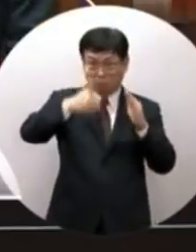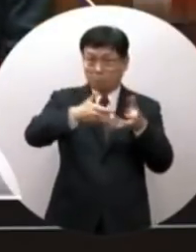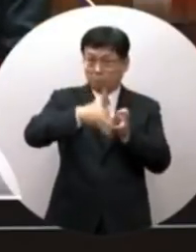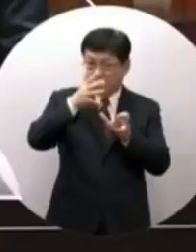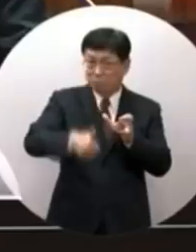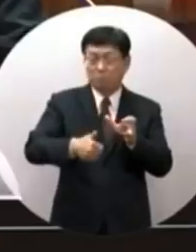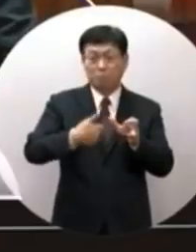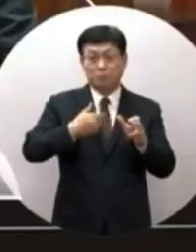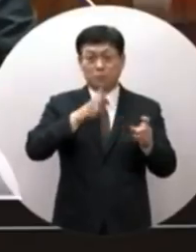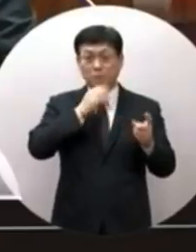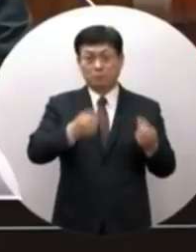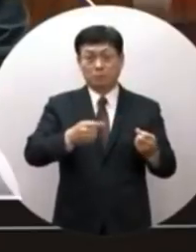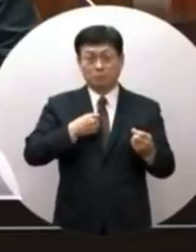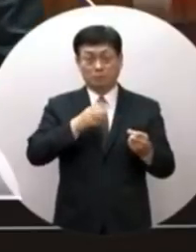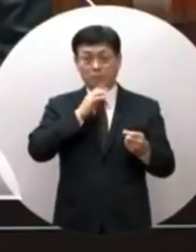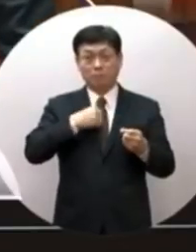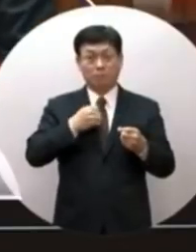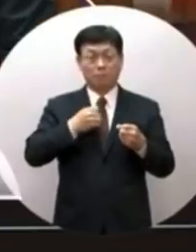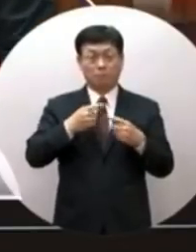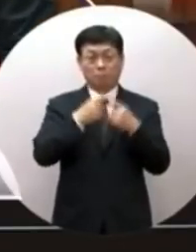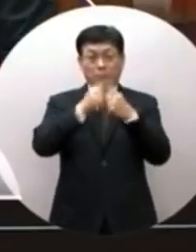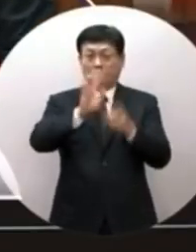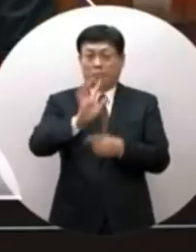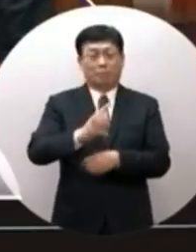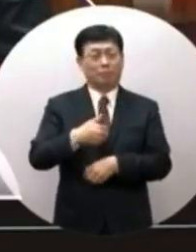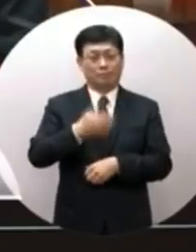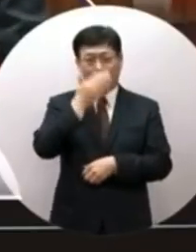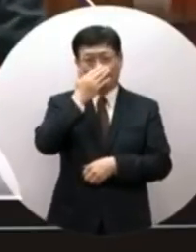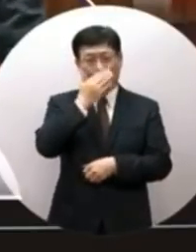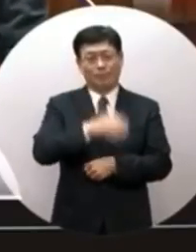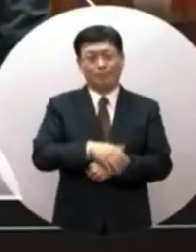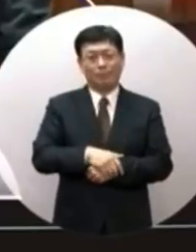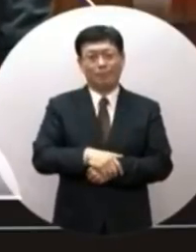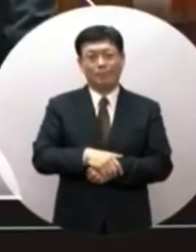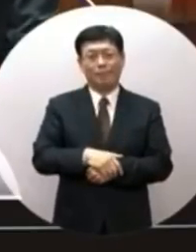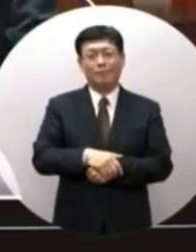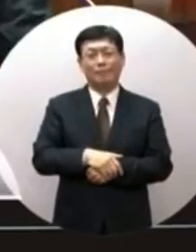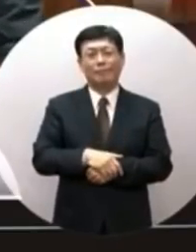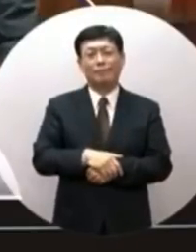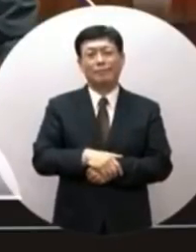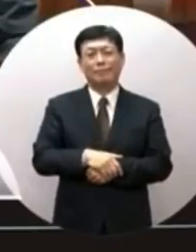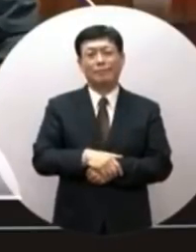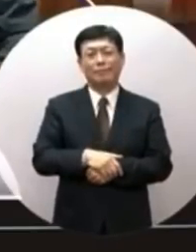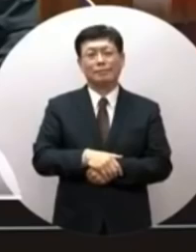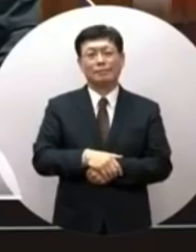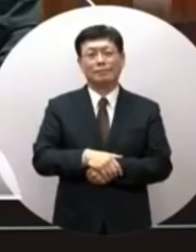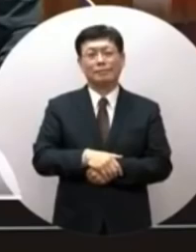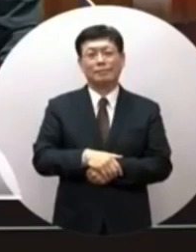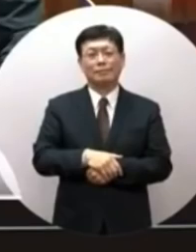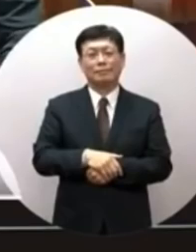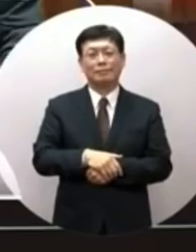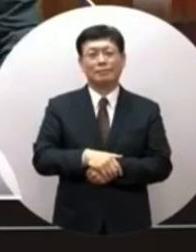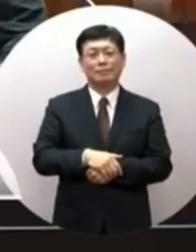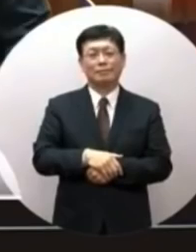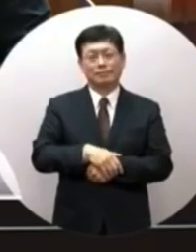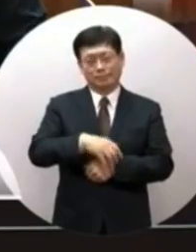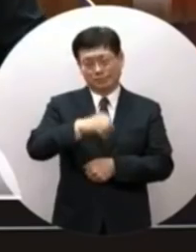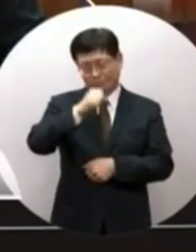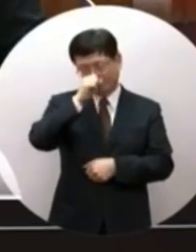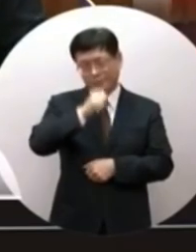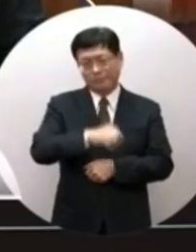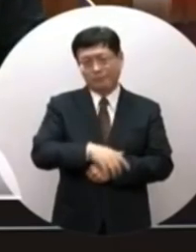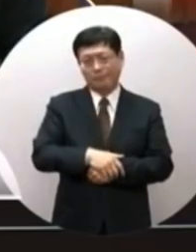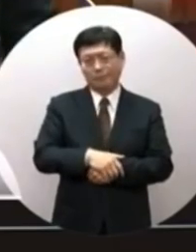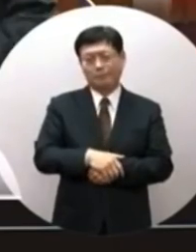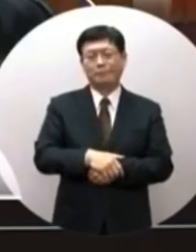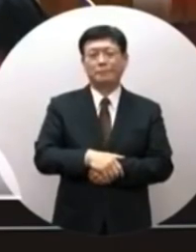部长呢，我徛在这，我唔敢甲你乱讲话呢。 我哦，免啊，咱着做对，啊人甲咱学了，咱做了讲